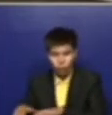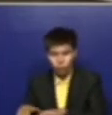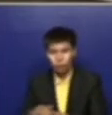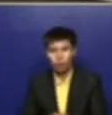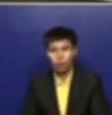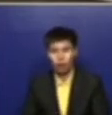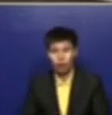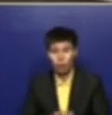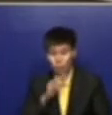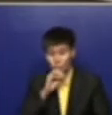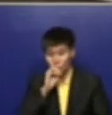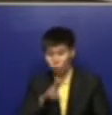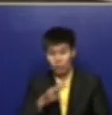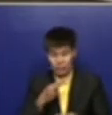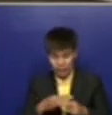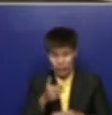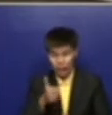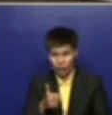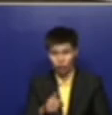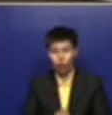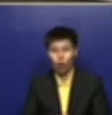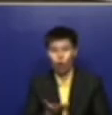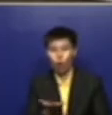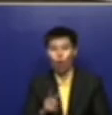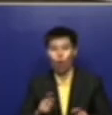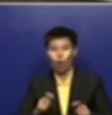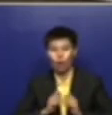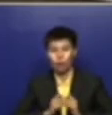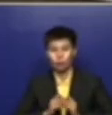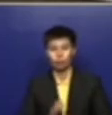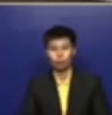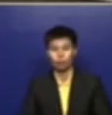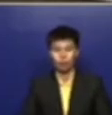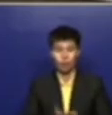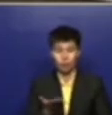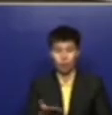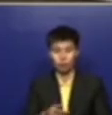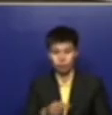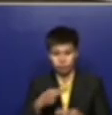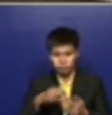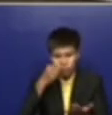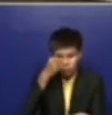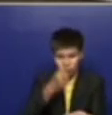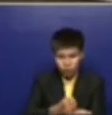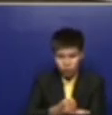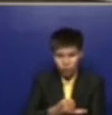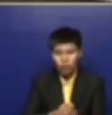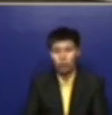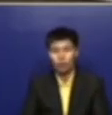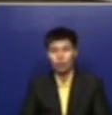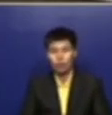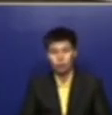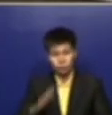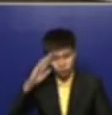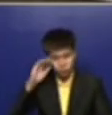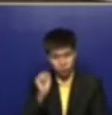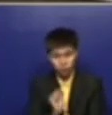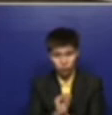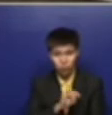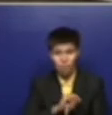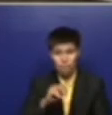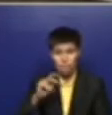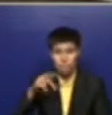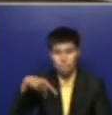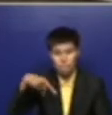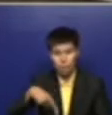ได้ครับต้องขออนุญาตเอ่ยนามบุคคลภายนอกเพราะท่านเป็นคนลงนามในวิทยุรายงานพลตำรวจตรีไพโรจน์ ทานธร